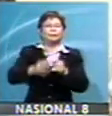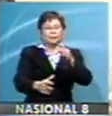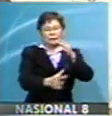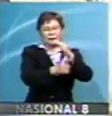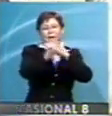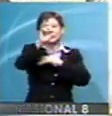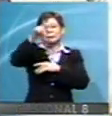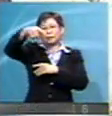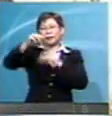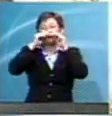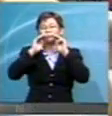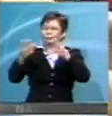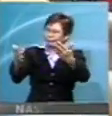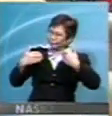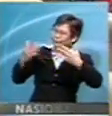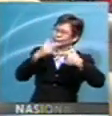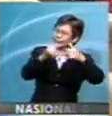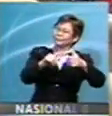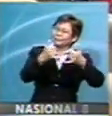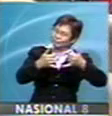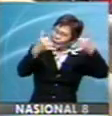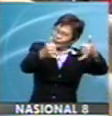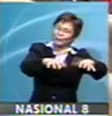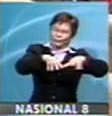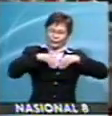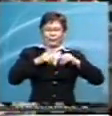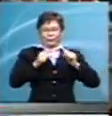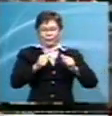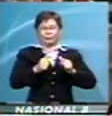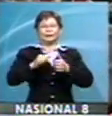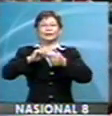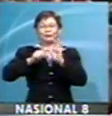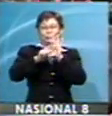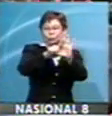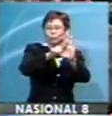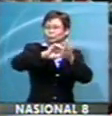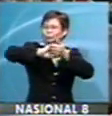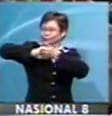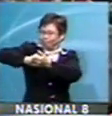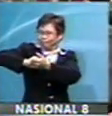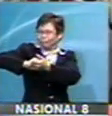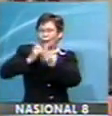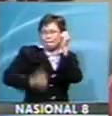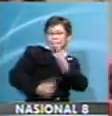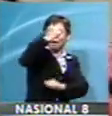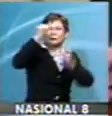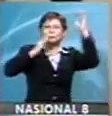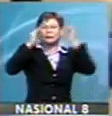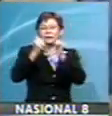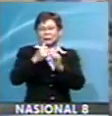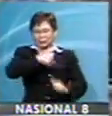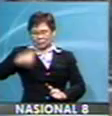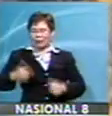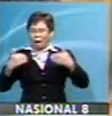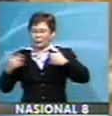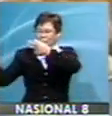timbalan Perdana Menteri menyambut baik pengiktirafan itu dan menjadi lambang persahabatan Tidak Ternilai Malaysia China turut